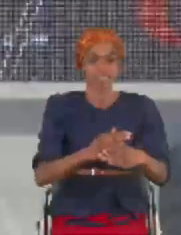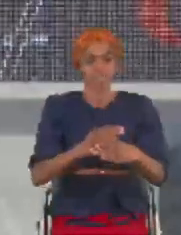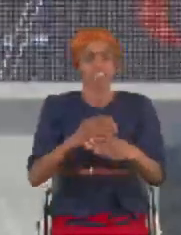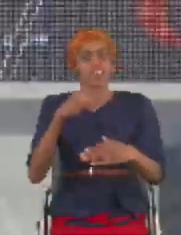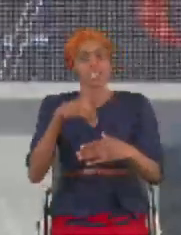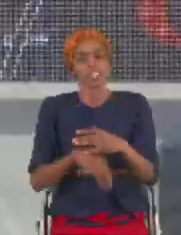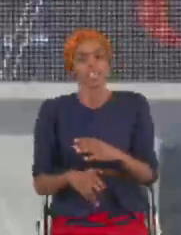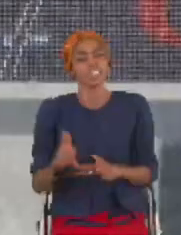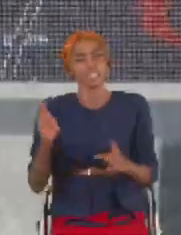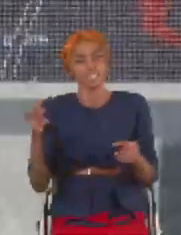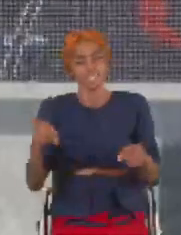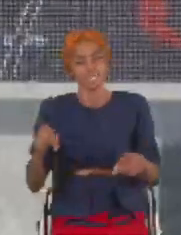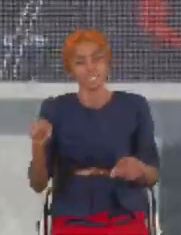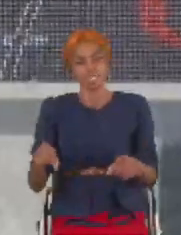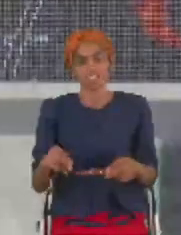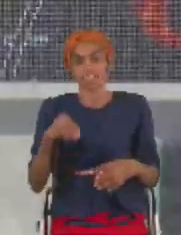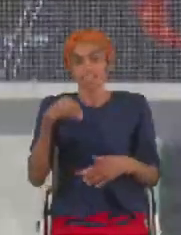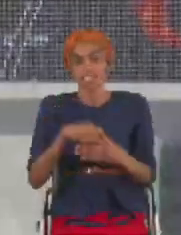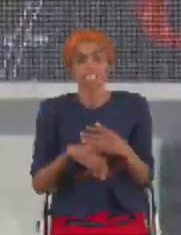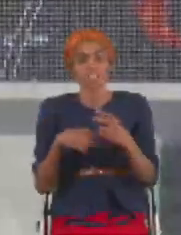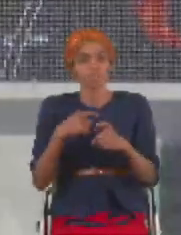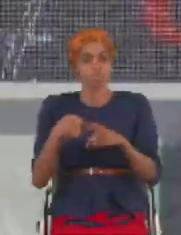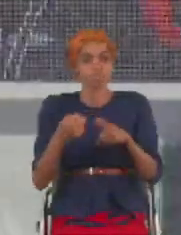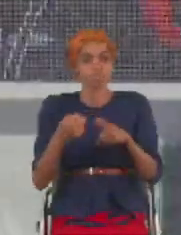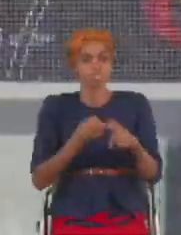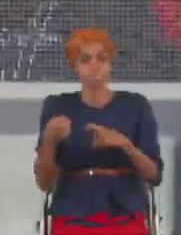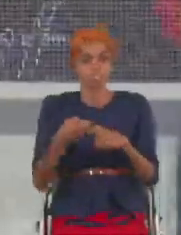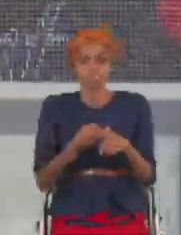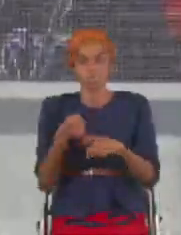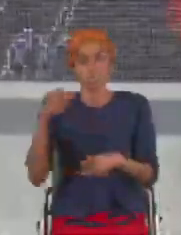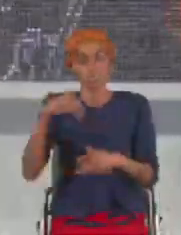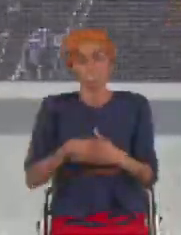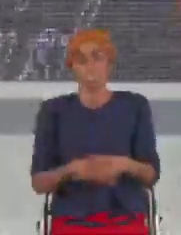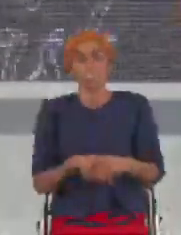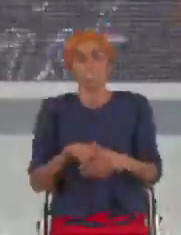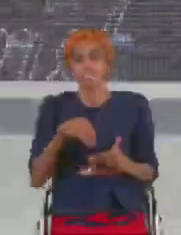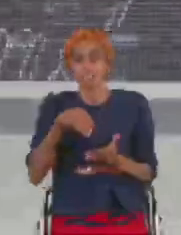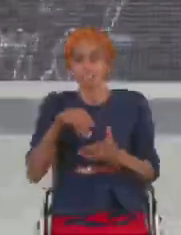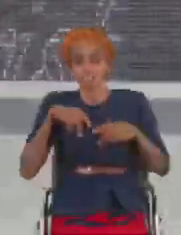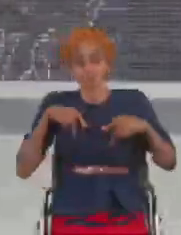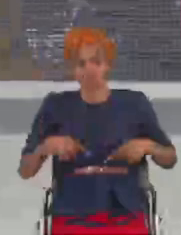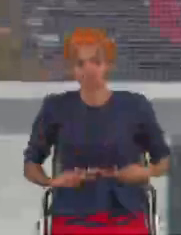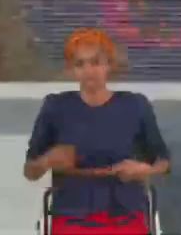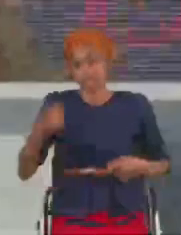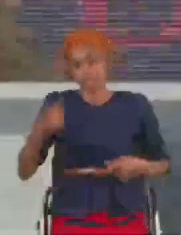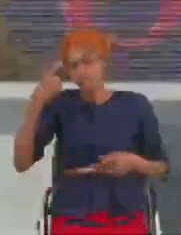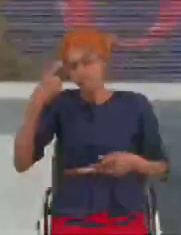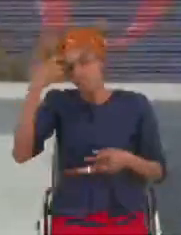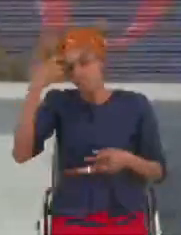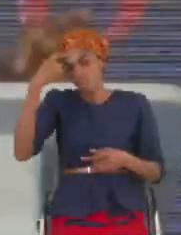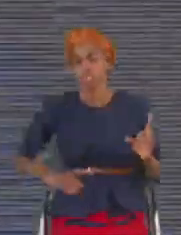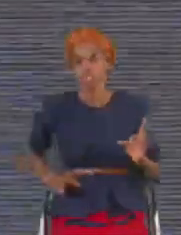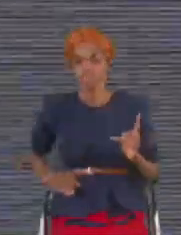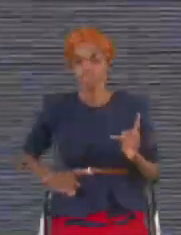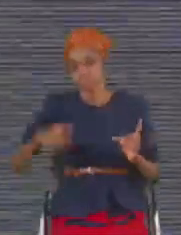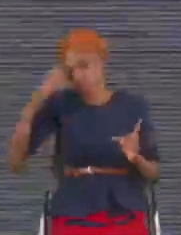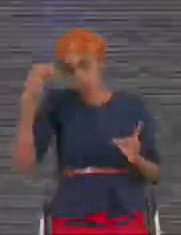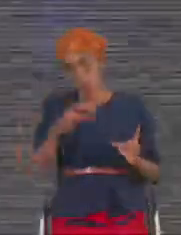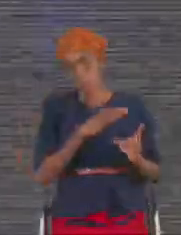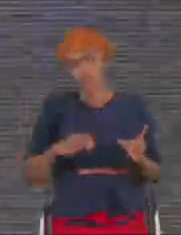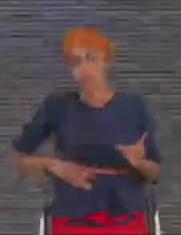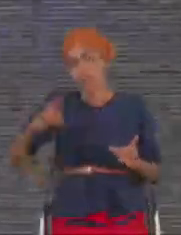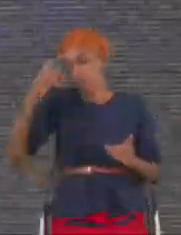calamités dans les persécutions dans la détresse pour christ car quand